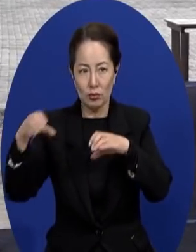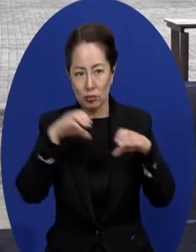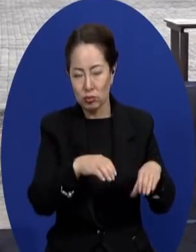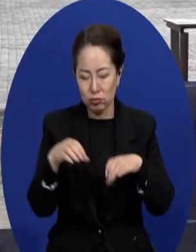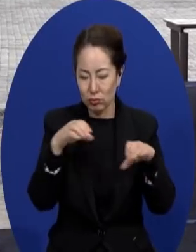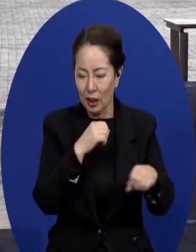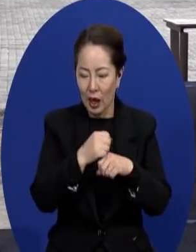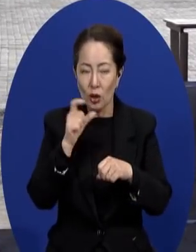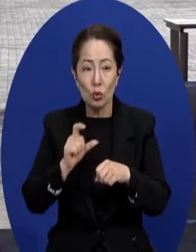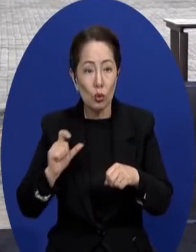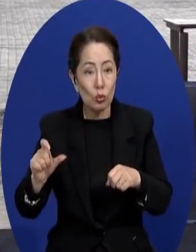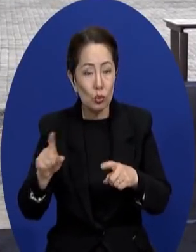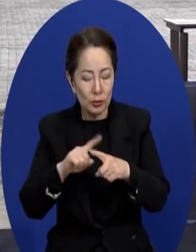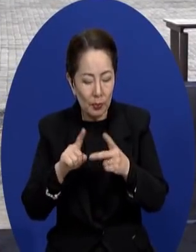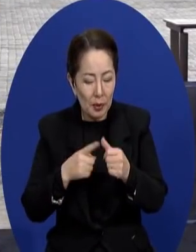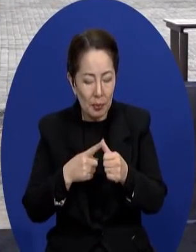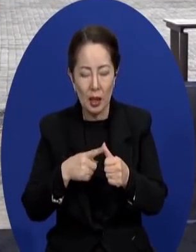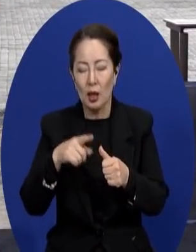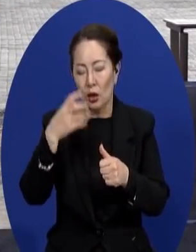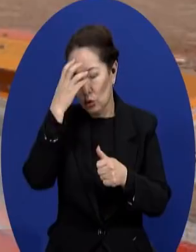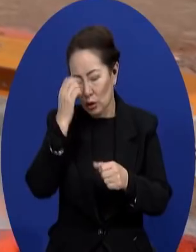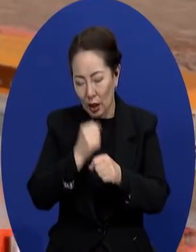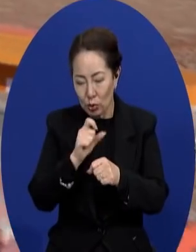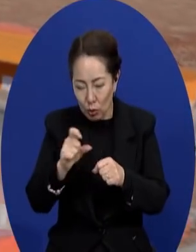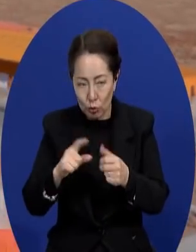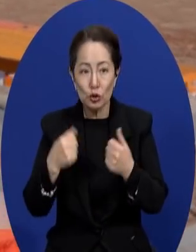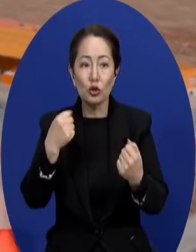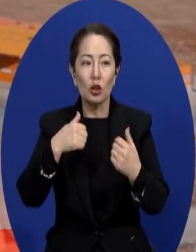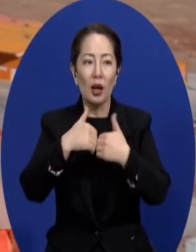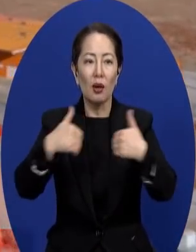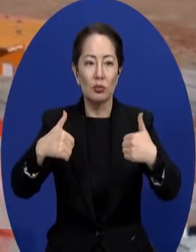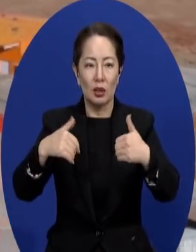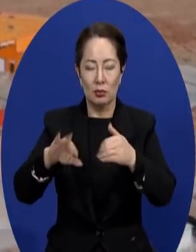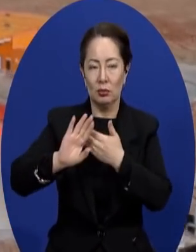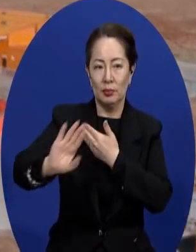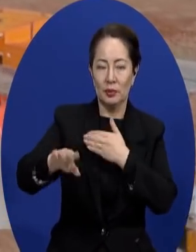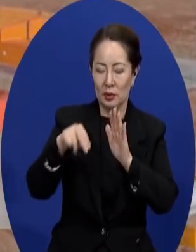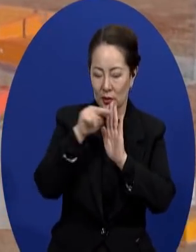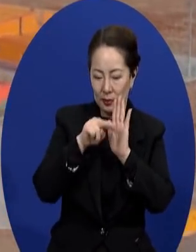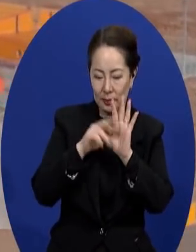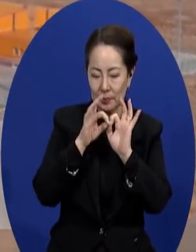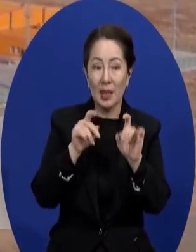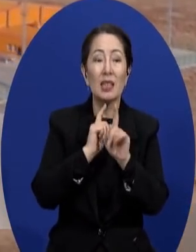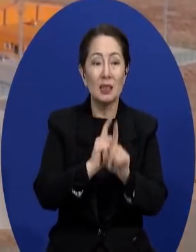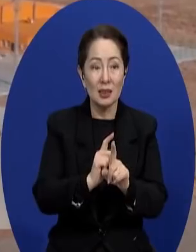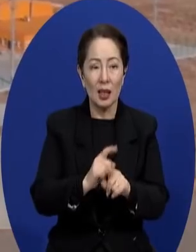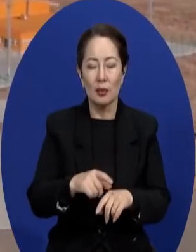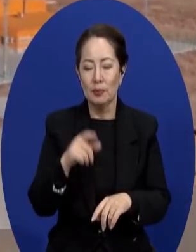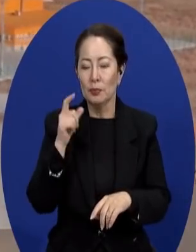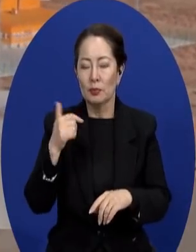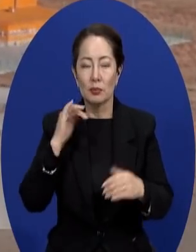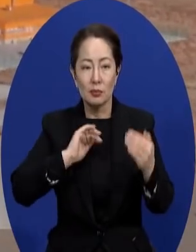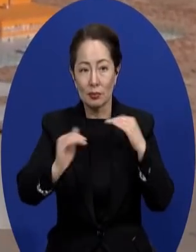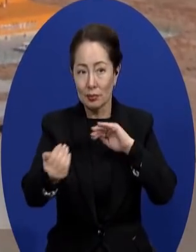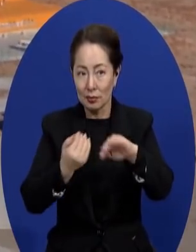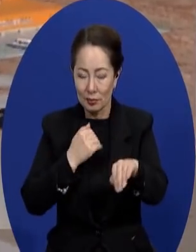болон төрийн тусгай албан хаагч жолооч нарыг тусгаарлах, тэдний амьдрах орчинд халдвар хамгааллын дэглэмийг хатуу мөрдүүлж, улс хоорондын ачаа